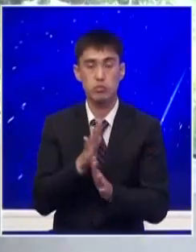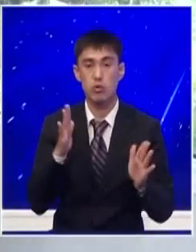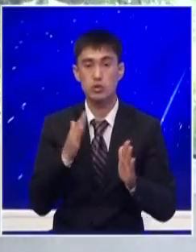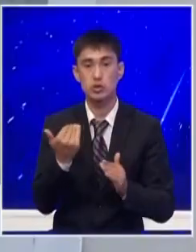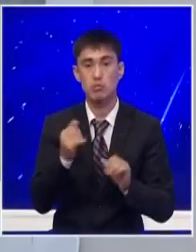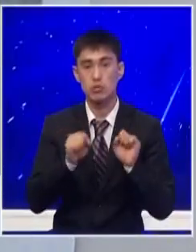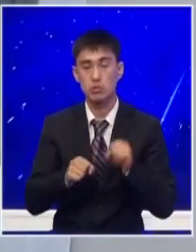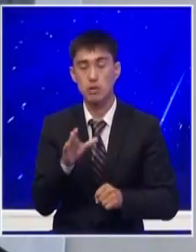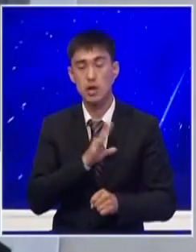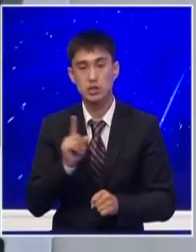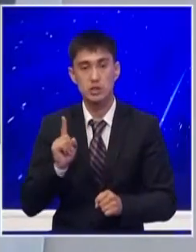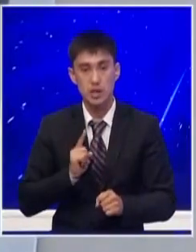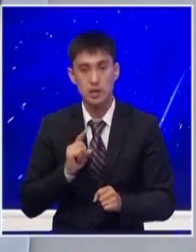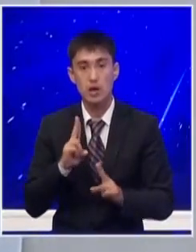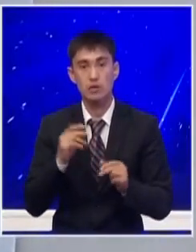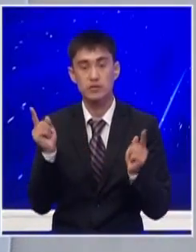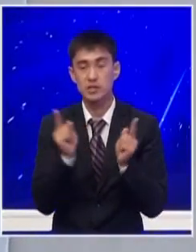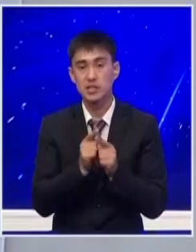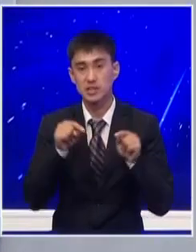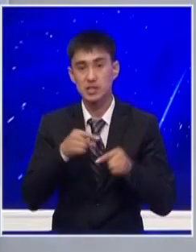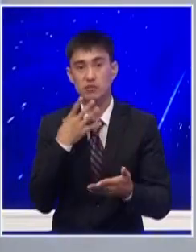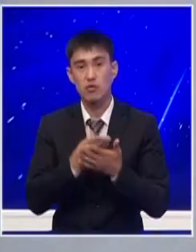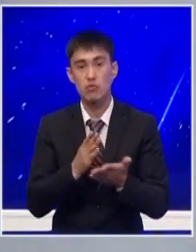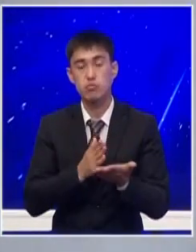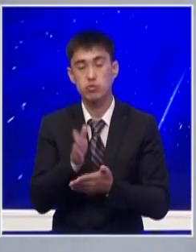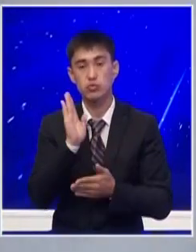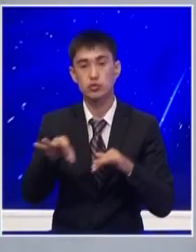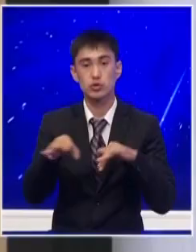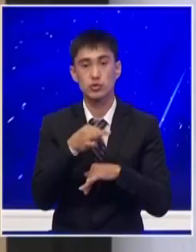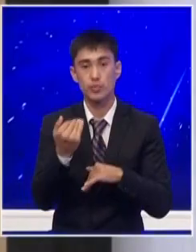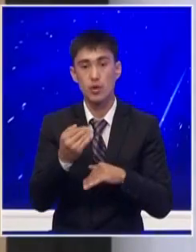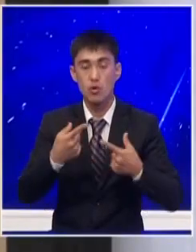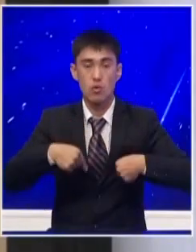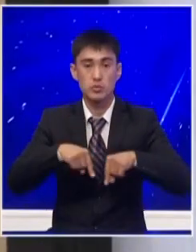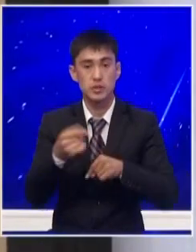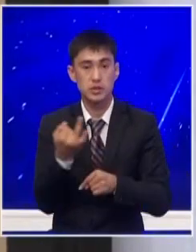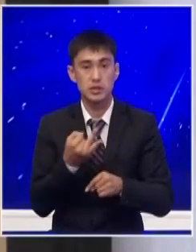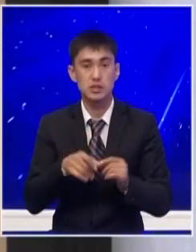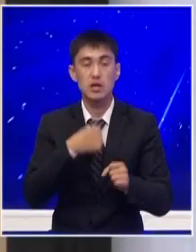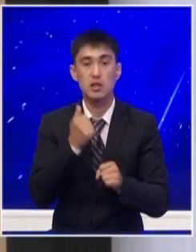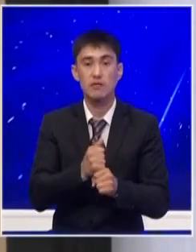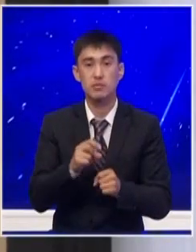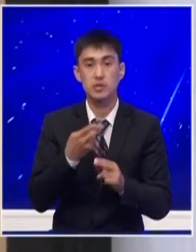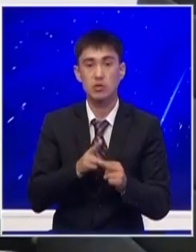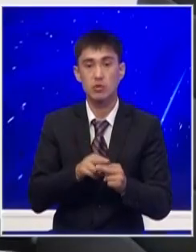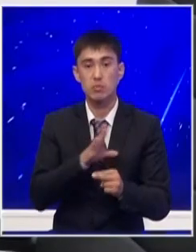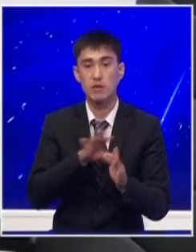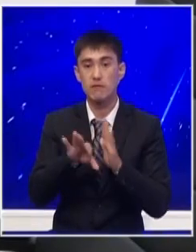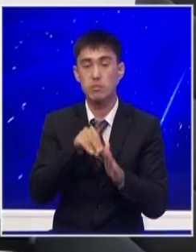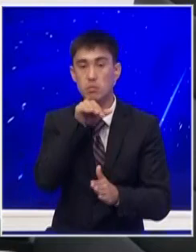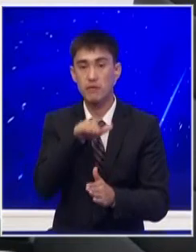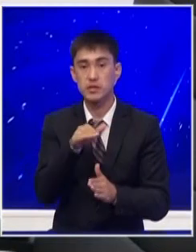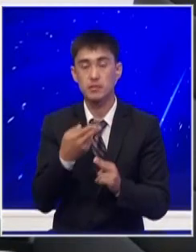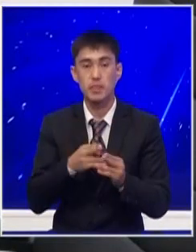чем можно было ожидать, так как он встретил здесь свою будущую супругу. Общие интересы, главными из которых стал выбор